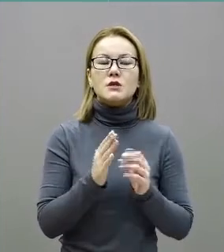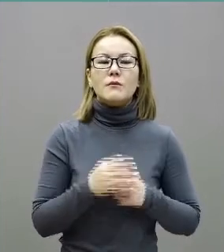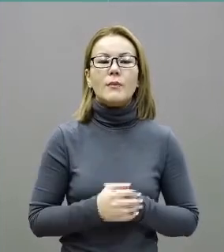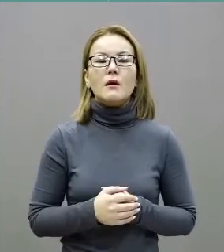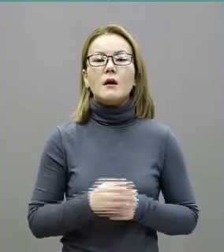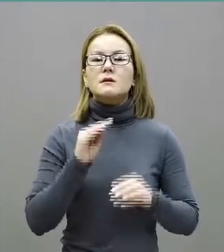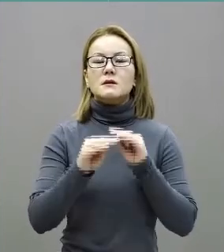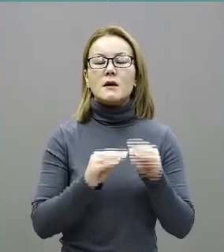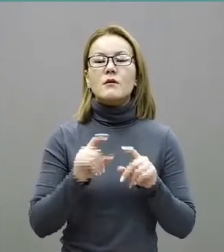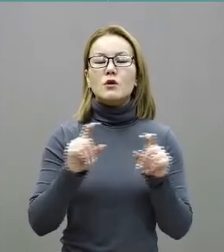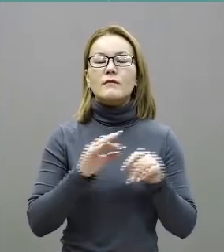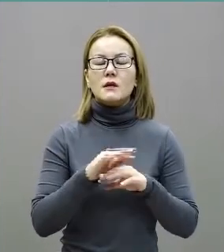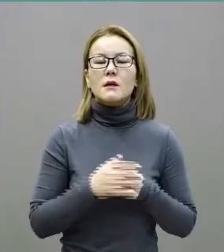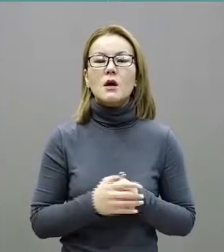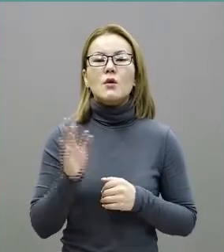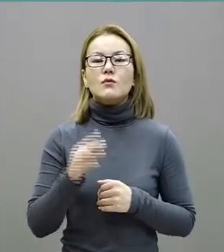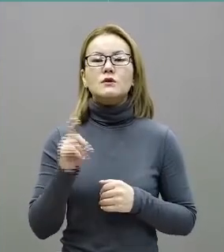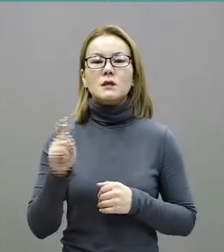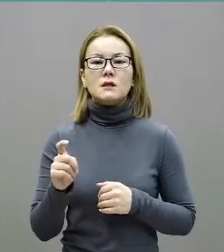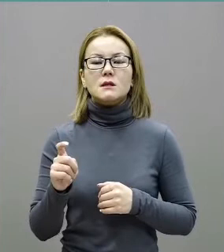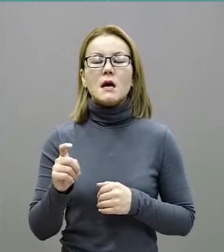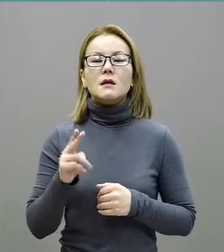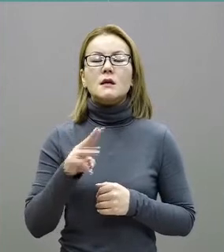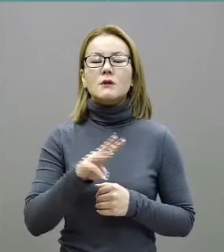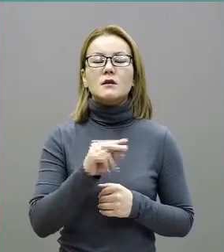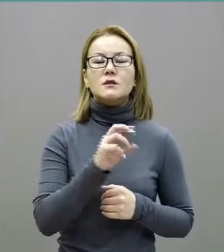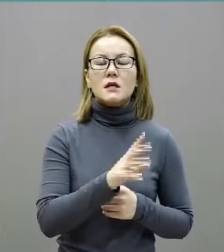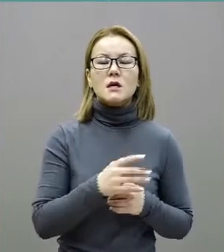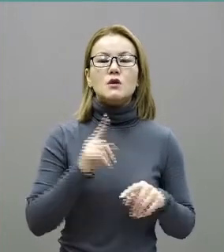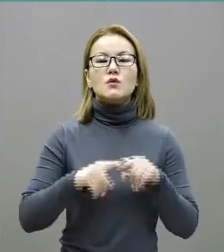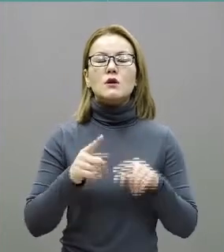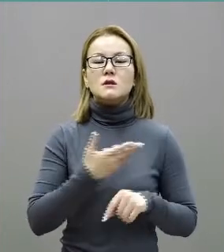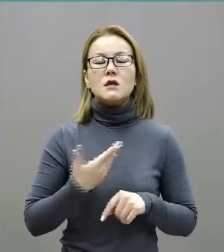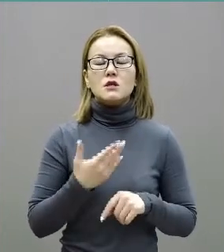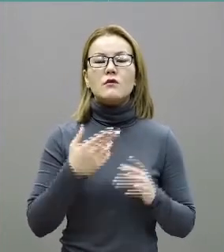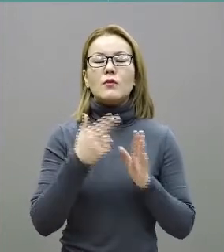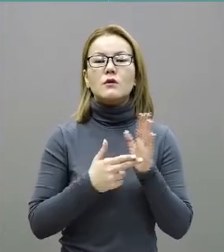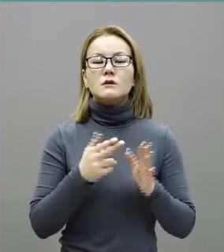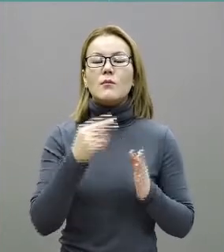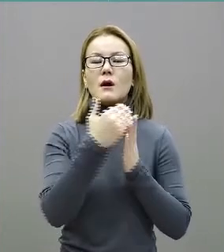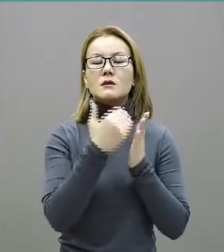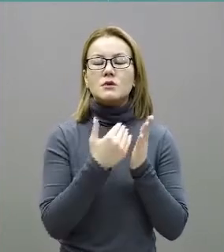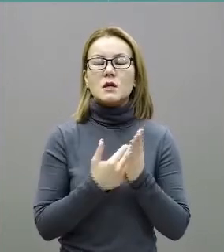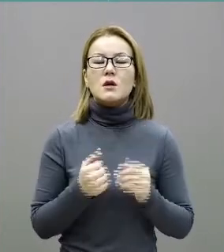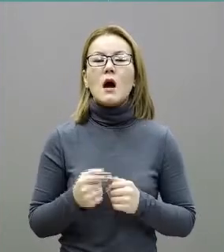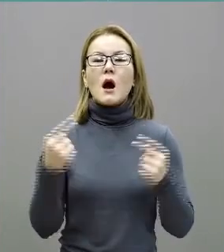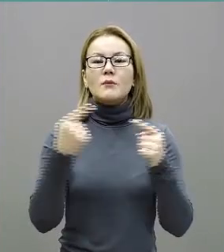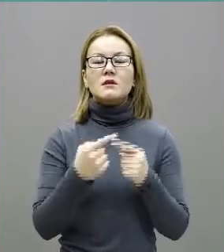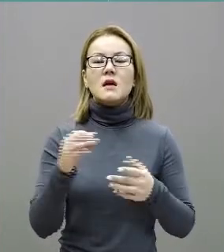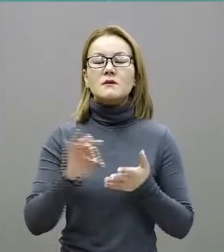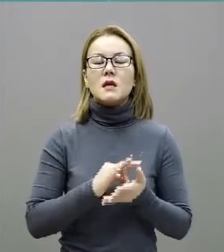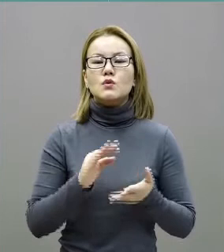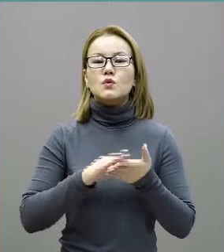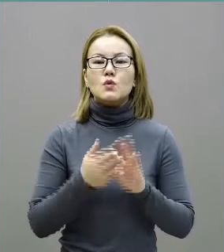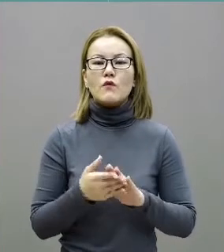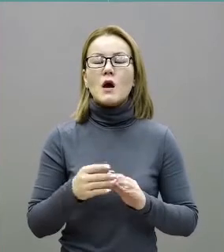меньше составим уравнение пусть x километров в час скорость нашего поезда по расписанию определяем